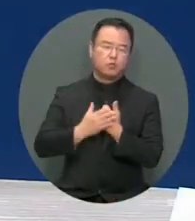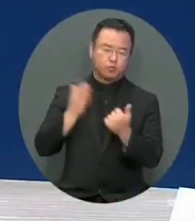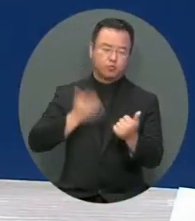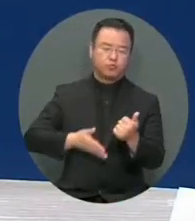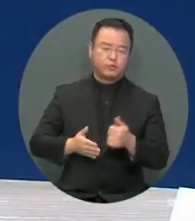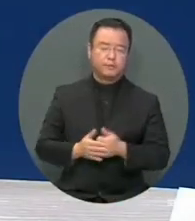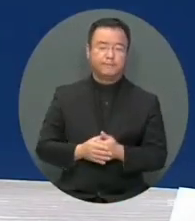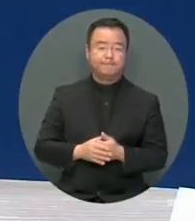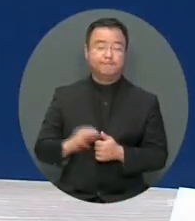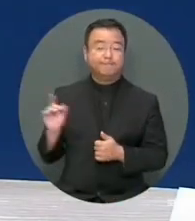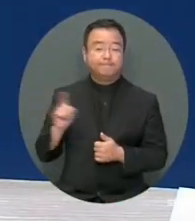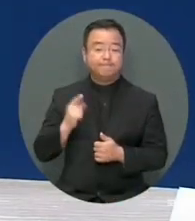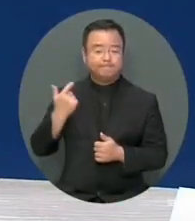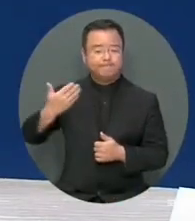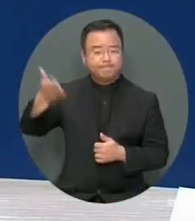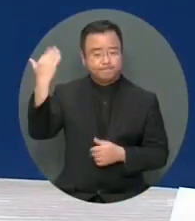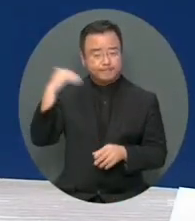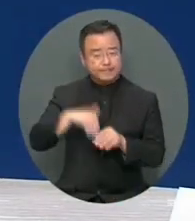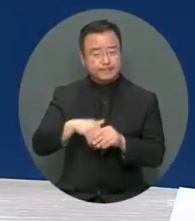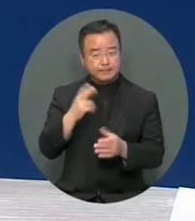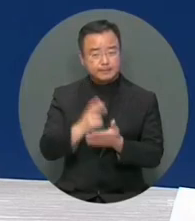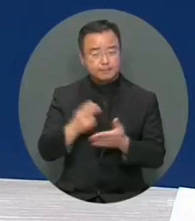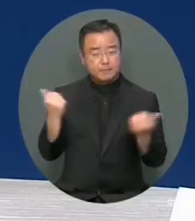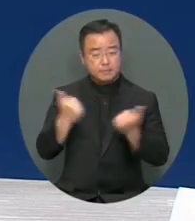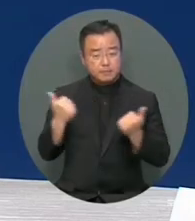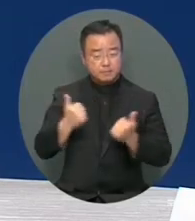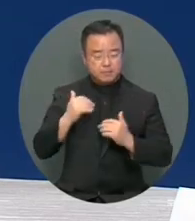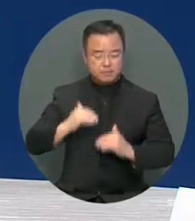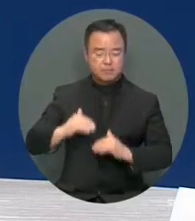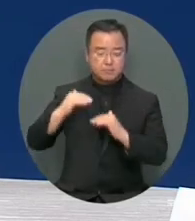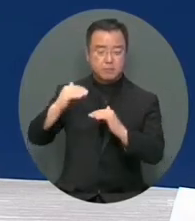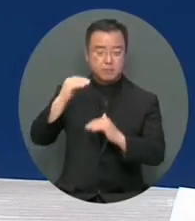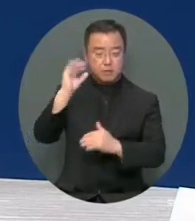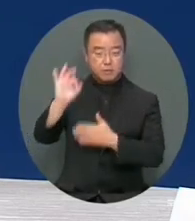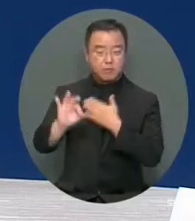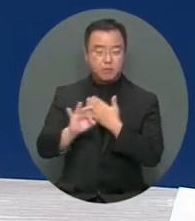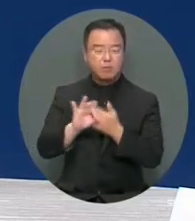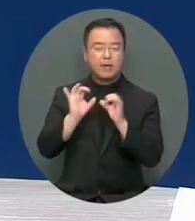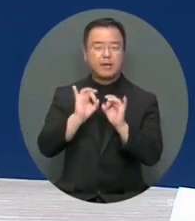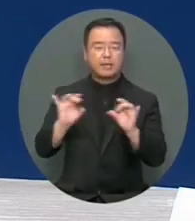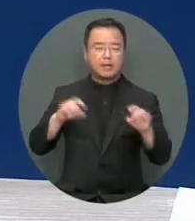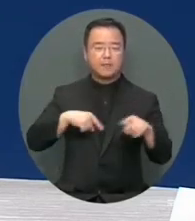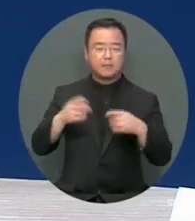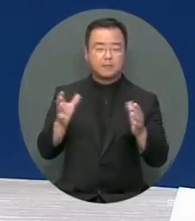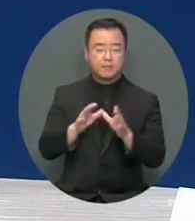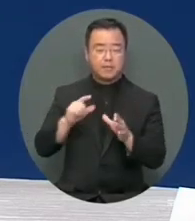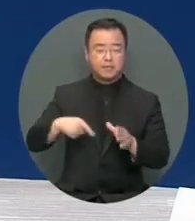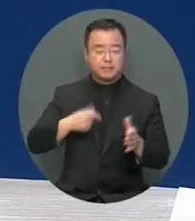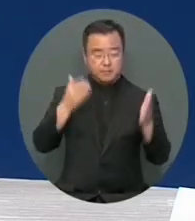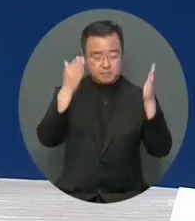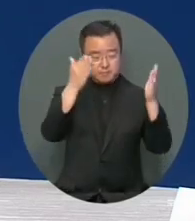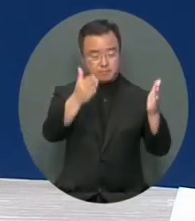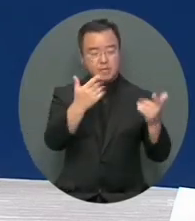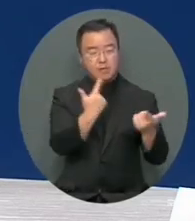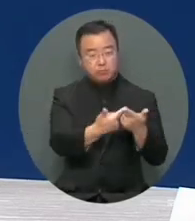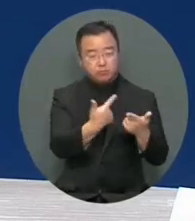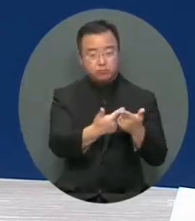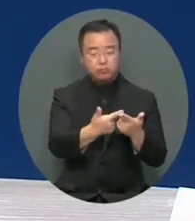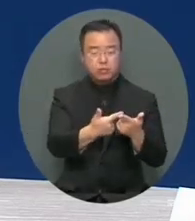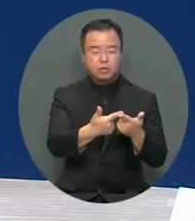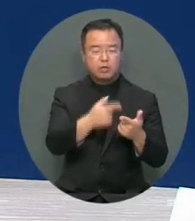과거의 선거법 협상 과정을 보면 각 당은 자기가 갈 길이 예를 들면 부산을 목표로 하고